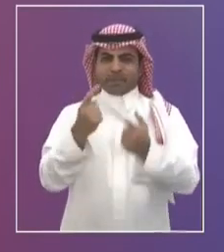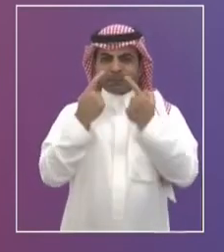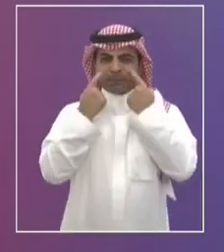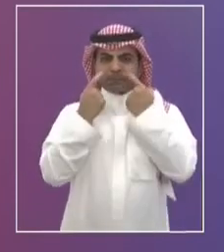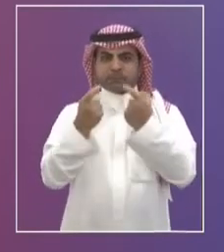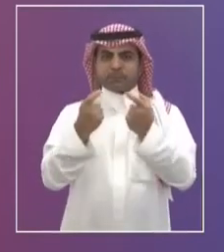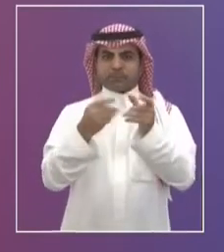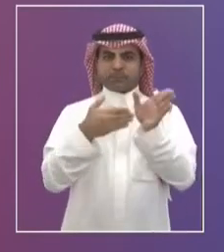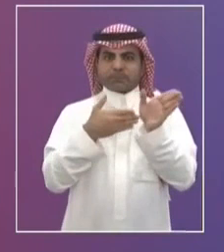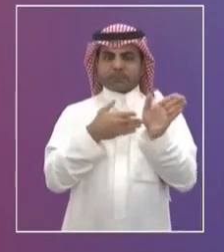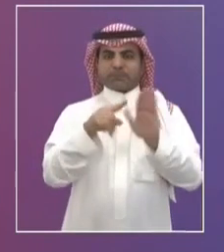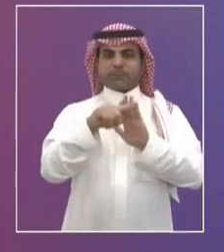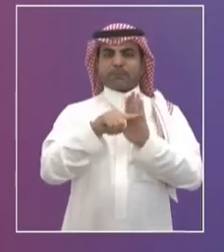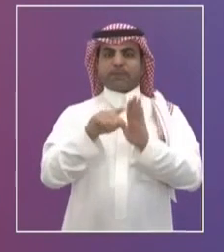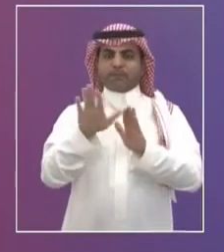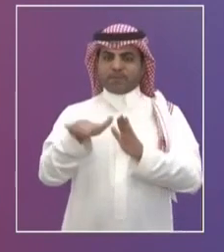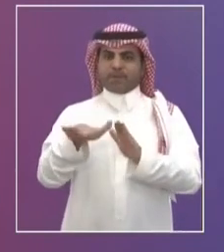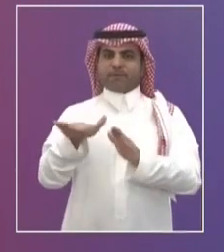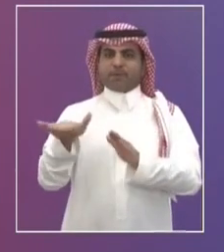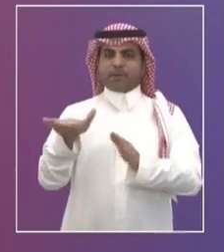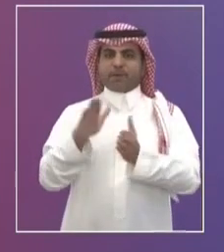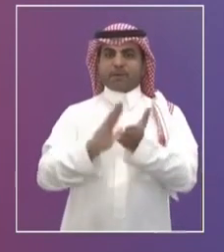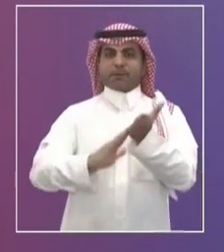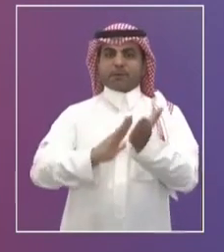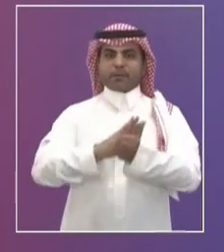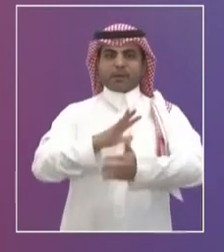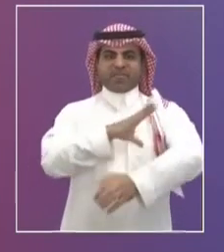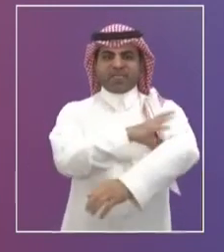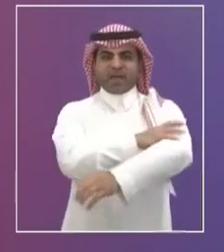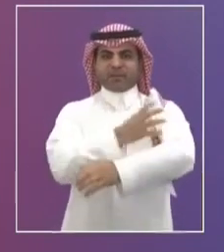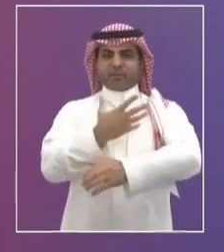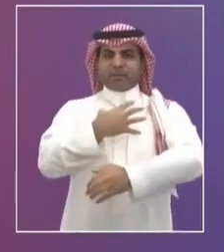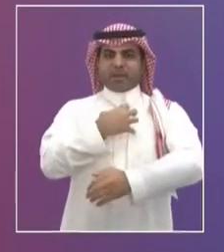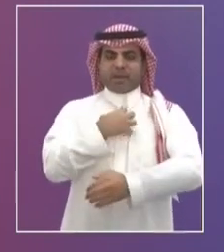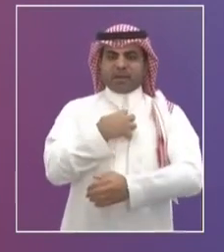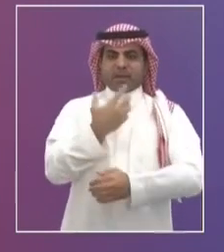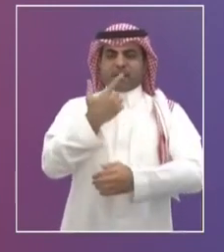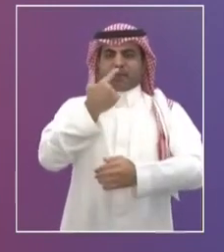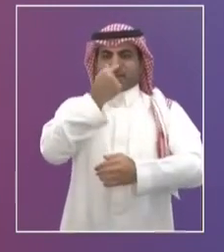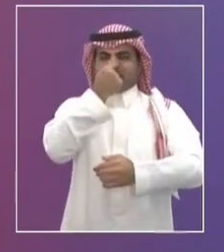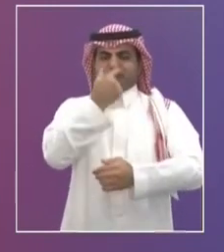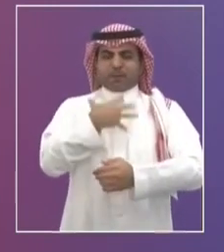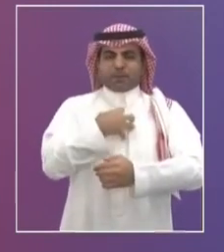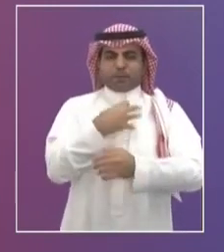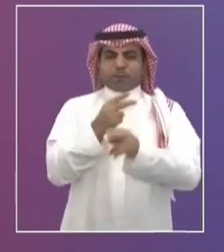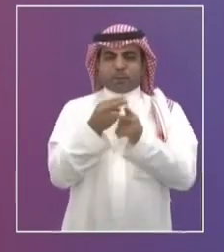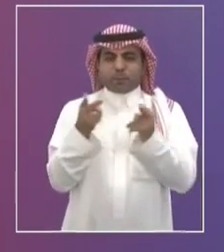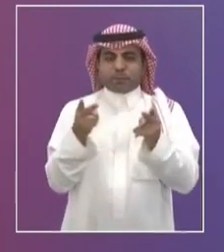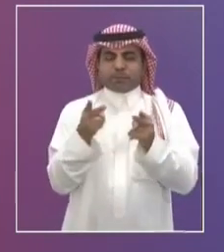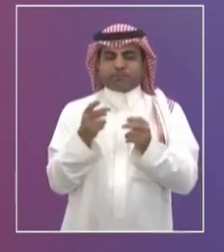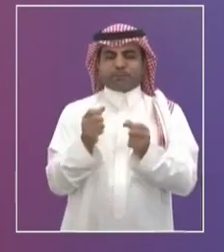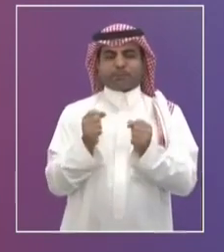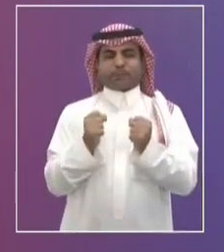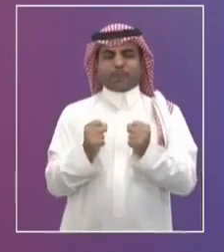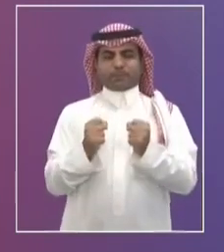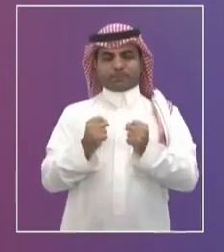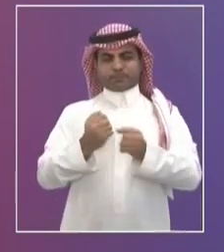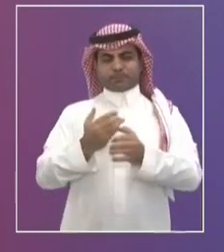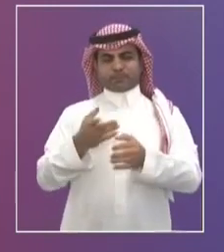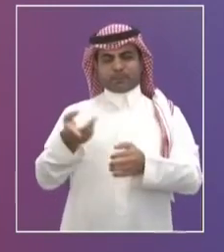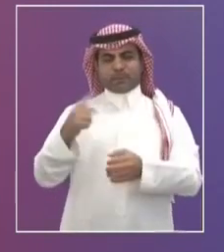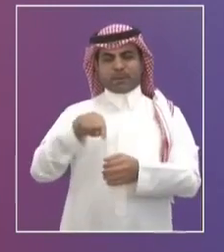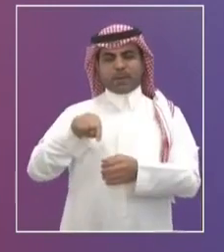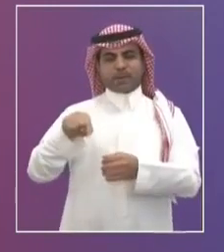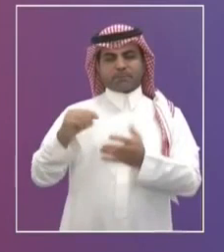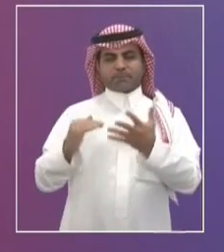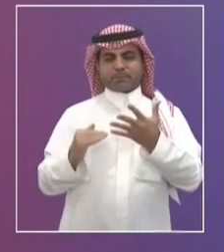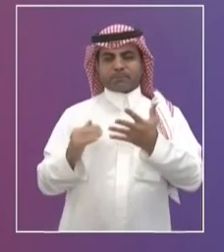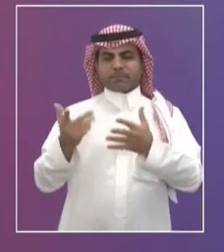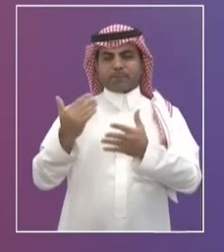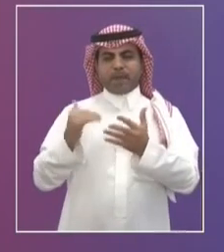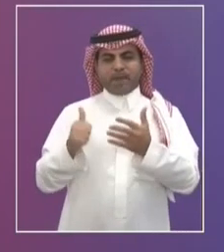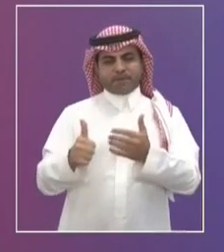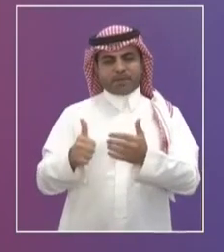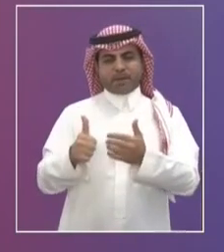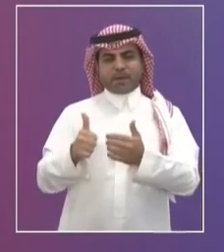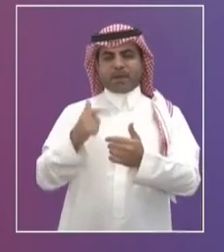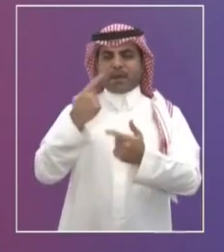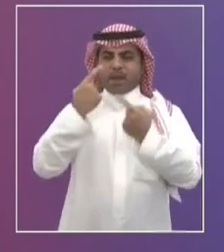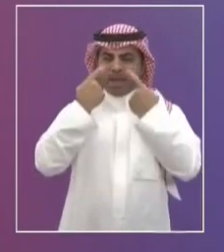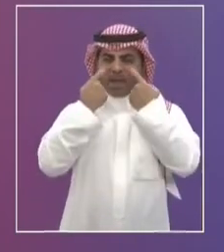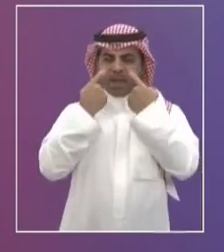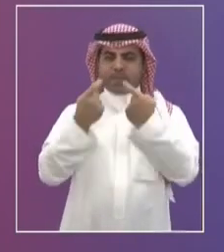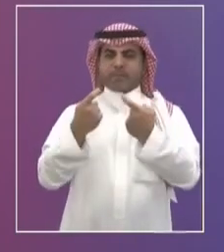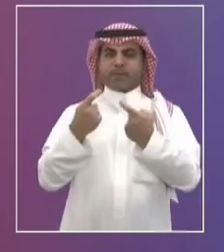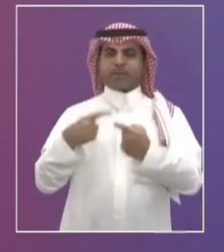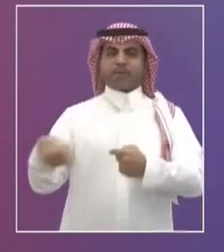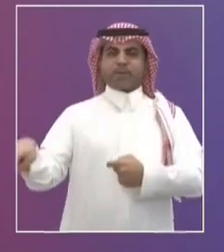أعلى خطورة أكثر من غيرهم، إلا أنه حتى الفئات الأقل خطورة عرضة للوصول إلى هذه المراحل المتقدمة، فالحذر واجب